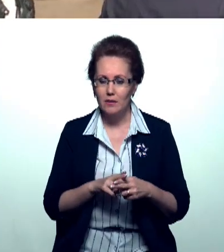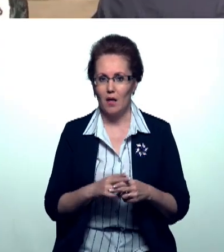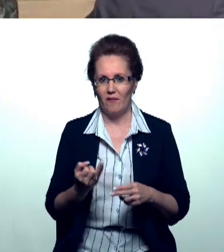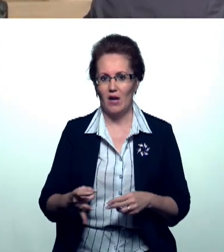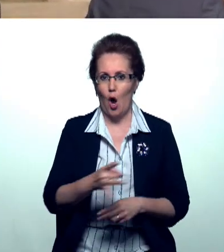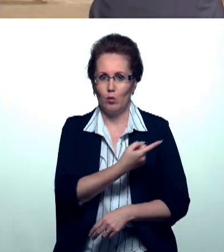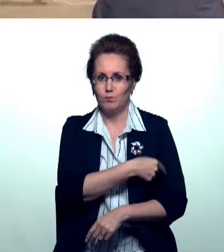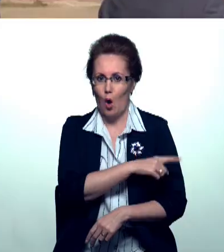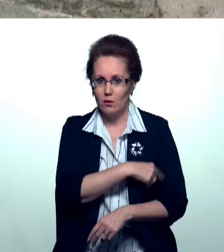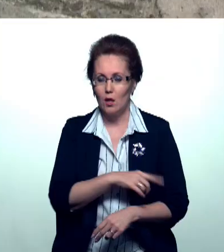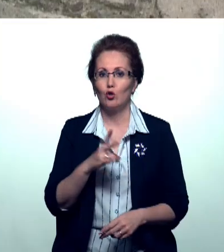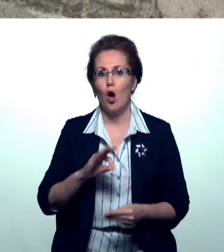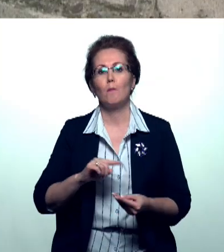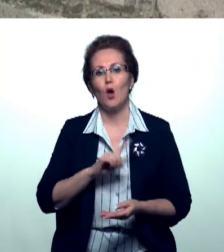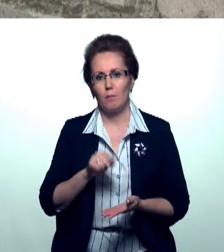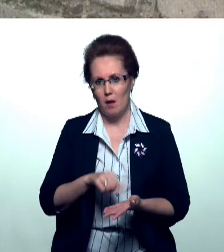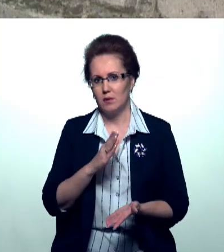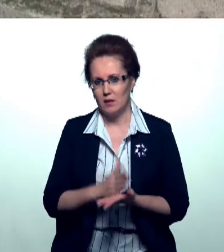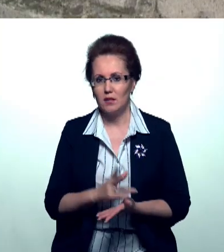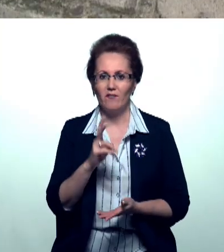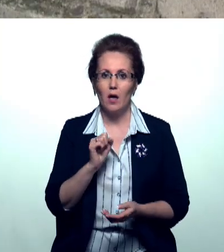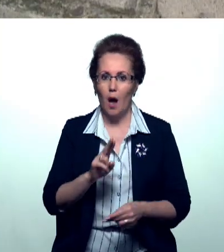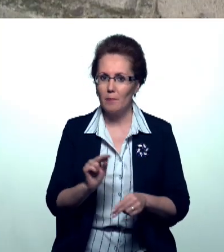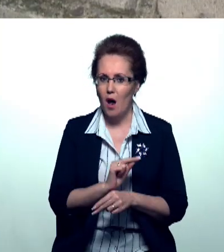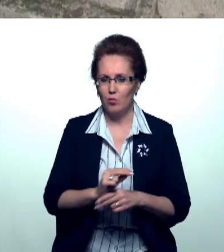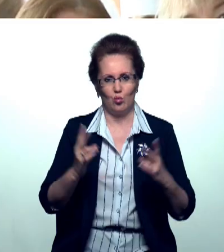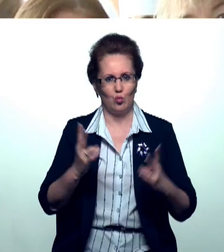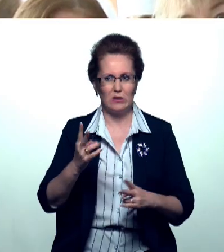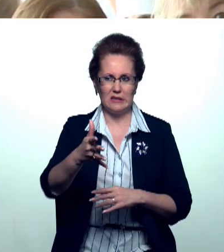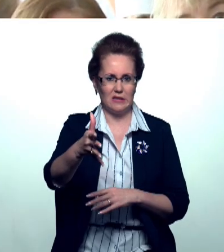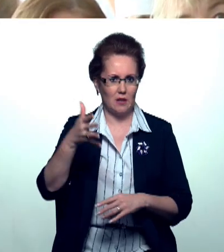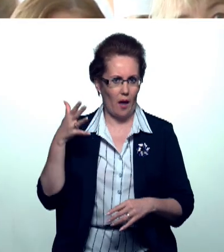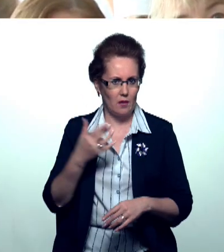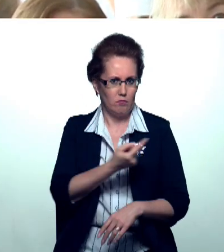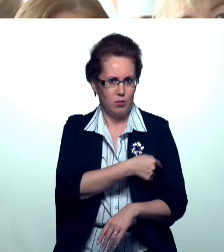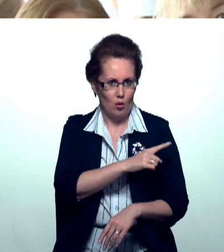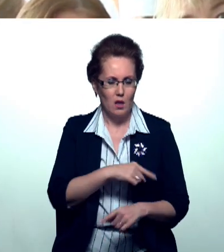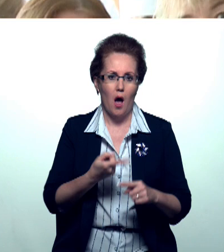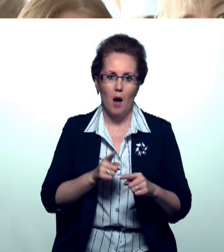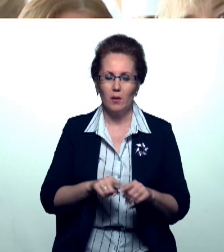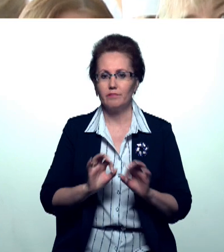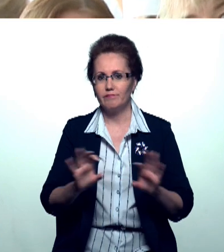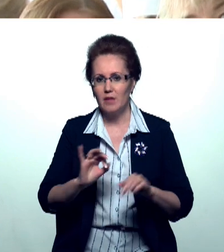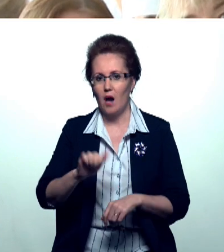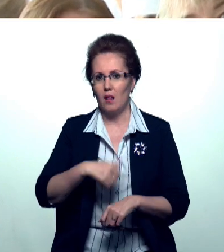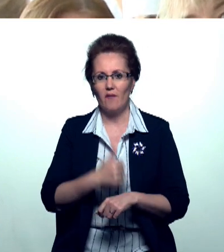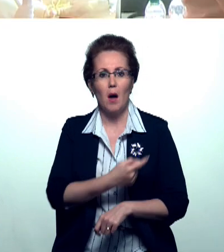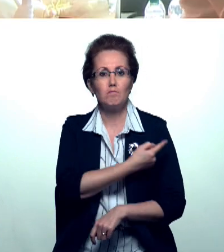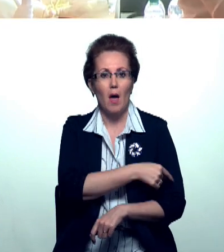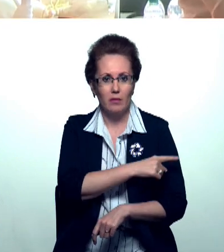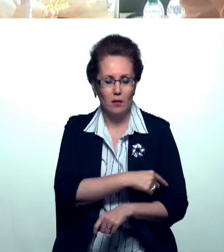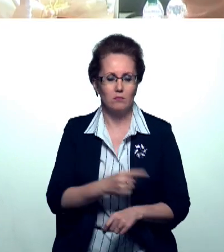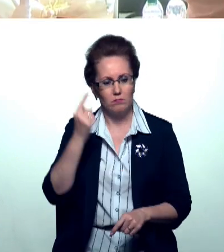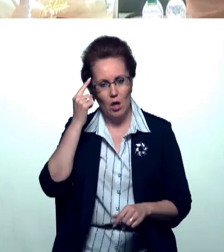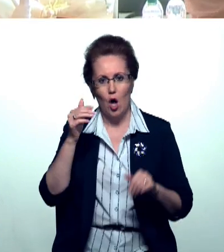но проблемы есть. В капитальном ремонте нуждается само здание. Об этом говорили на встрече Александра Горячелова с медиками. Решение: республика